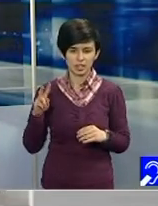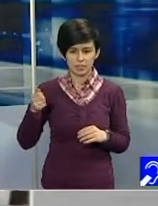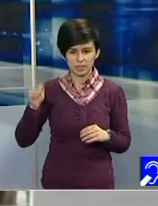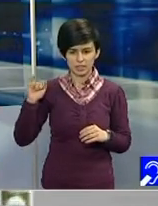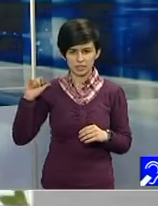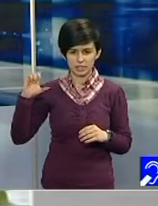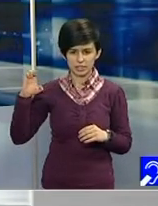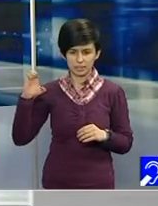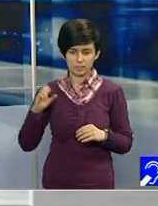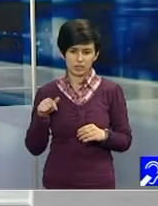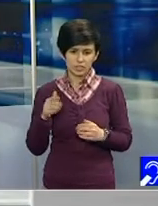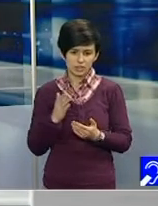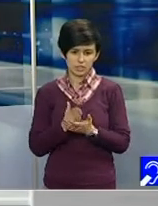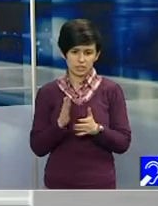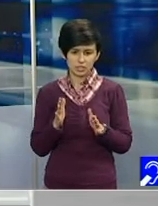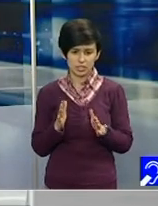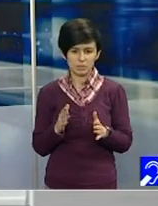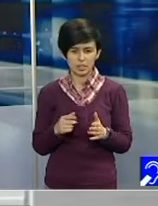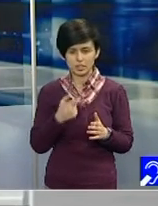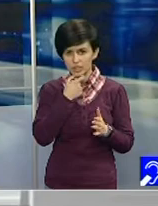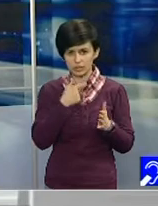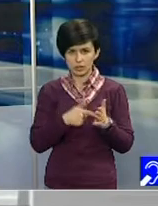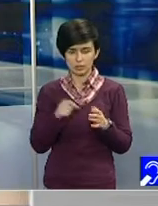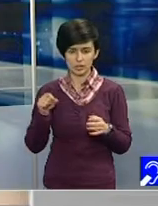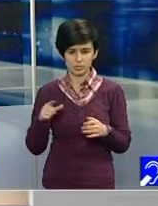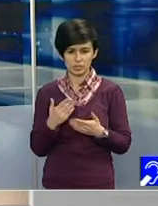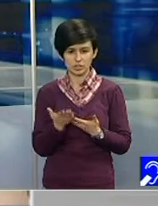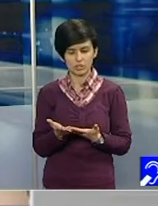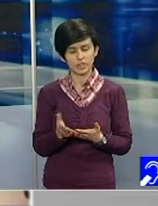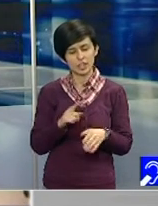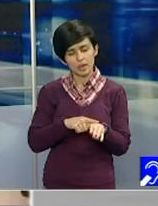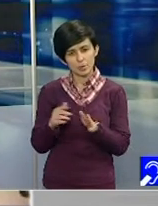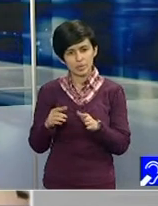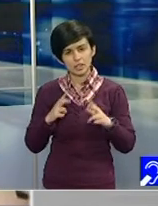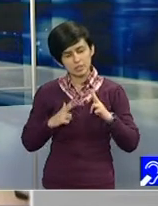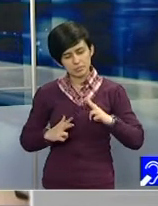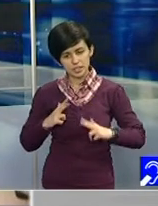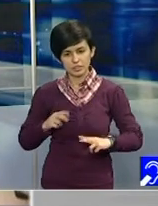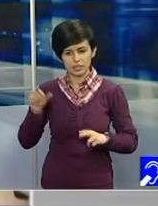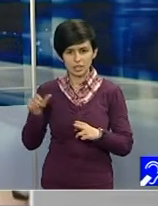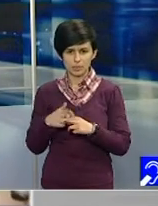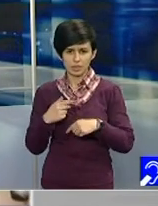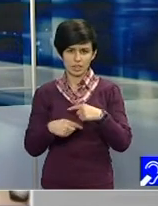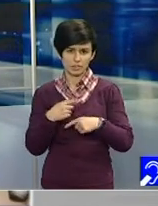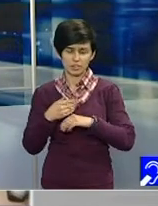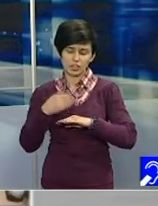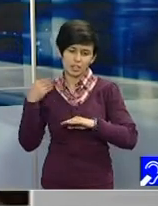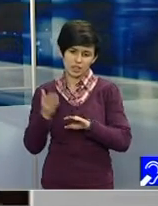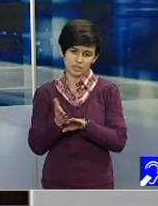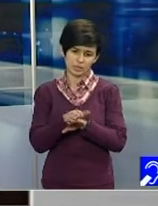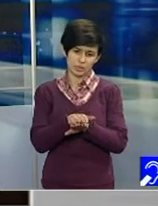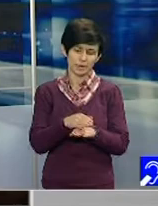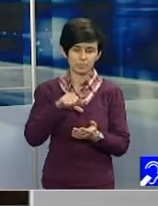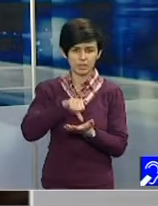finalul anului 2012 și de atunci reușește să le ofere clipe de liniște bolnavilor în fază terminală. Centrul are